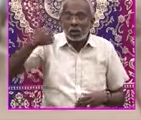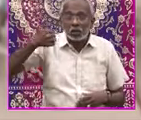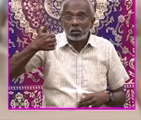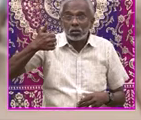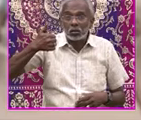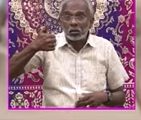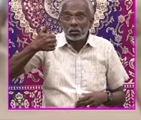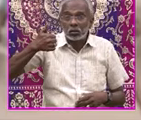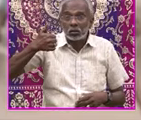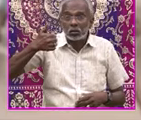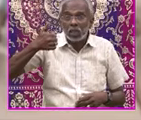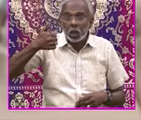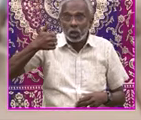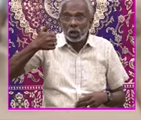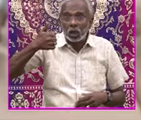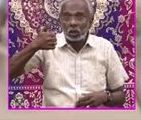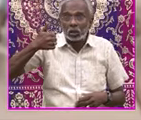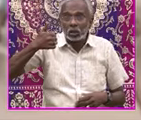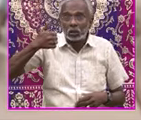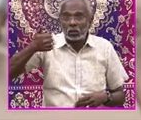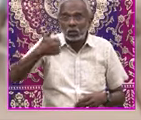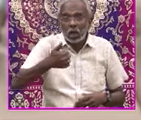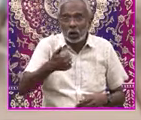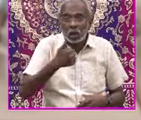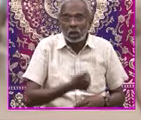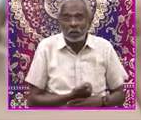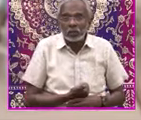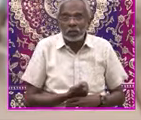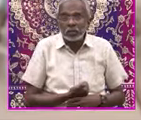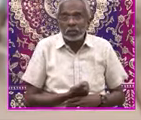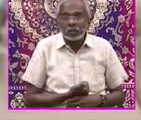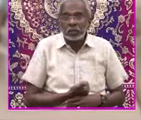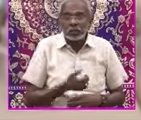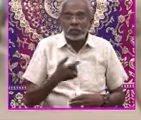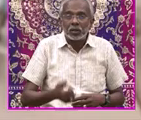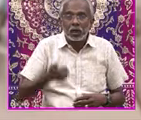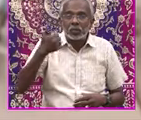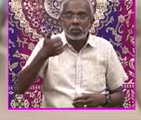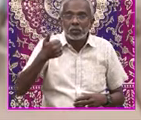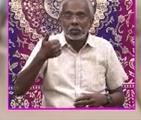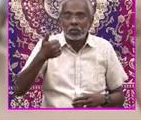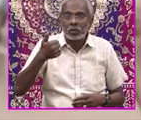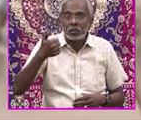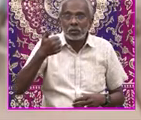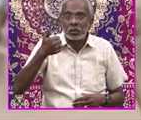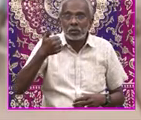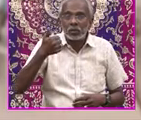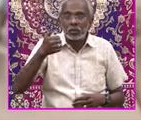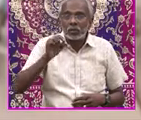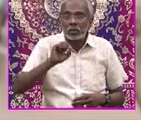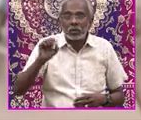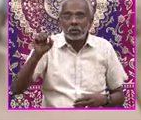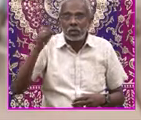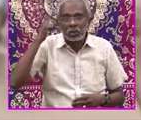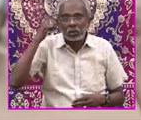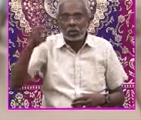தலைவன் யாரு, சோழ மன்னன். இந்த பாட்டு தோன்றுவதற்கு காரணமாக இருந்தவர் கலிங்க நாட்டு